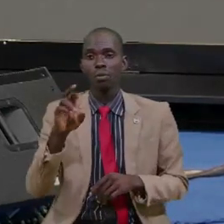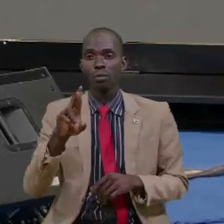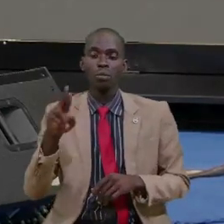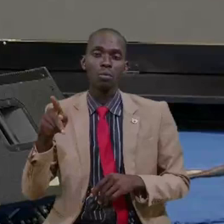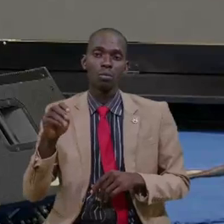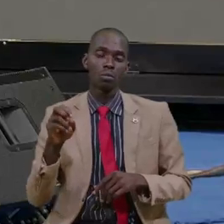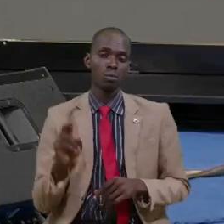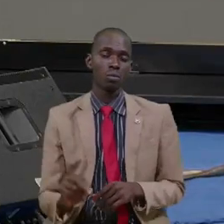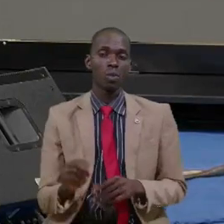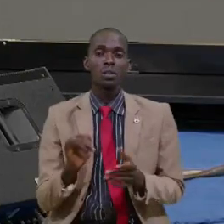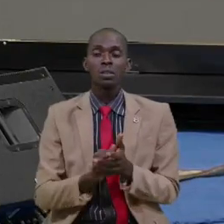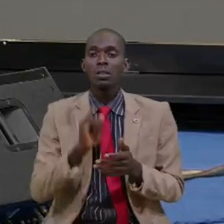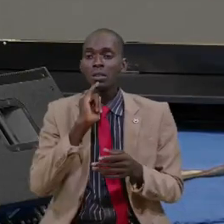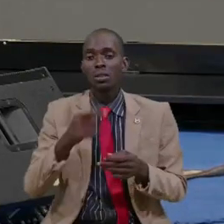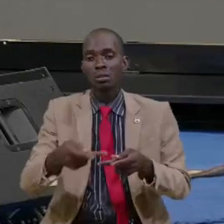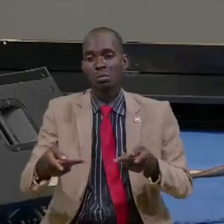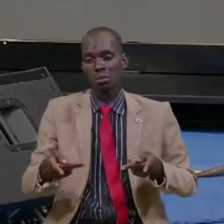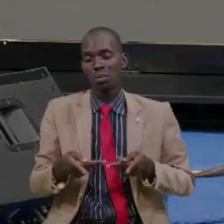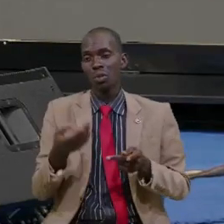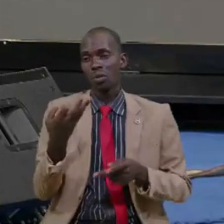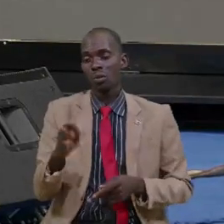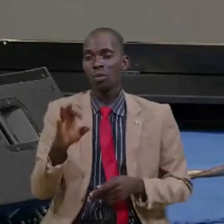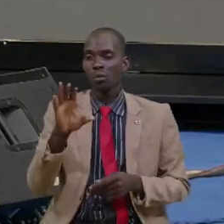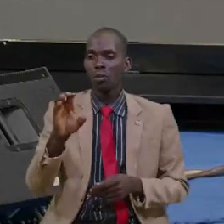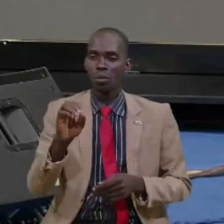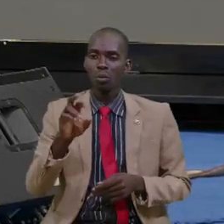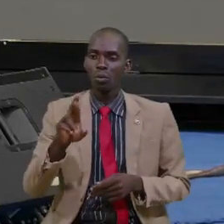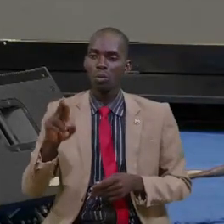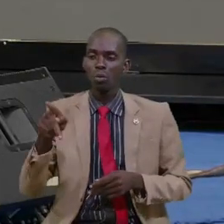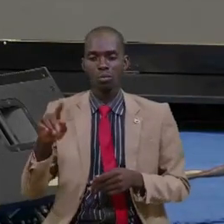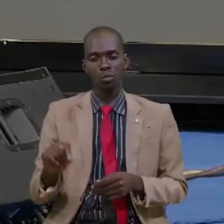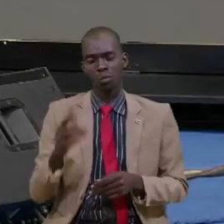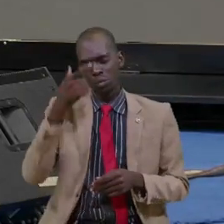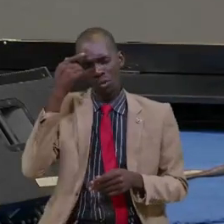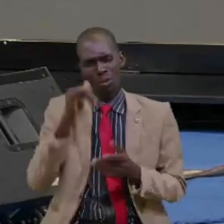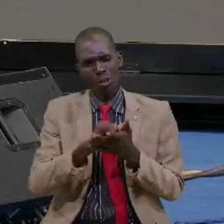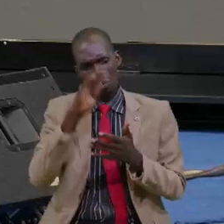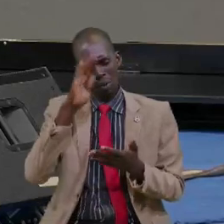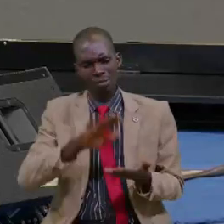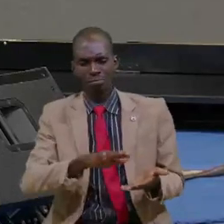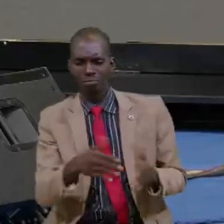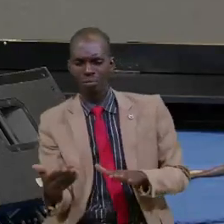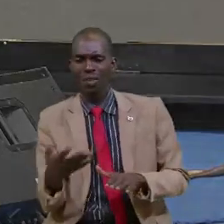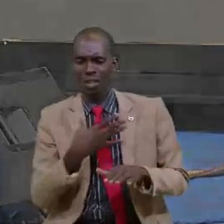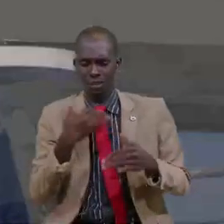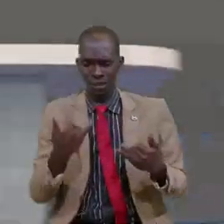C'est la position de la corruption. Il était mort et maintenant il